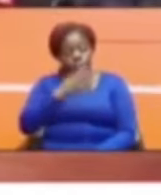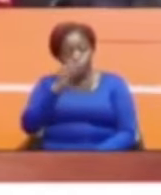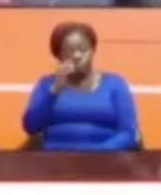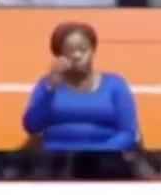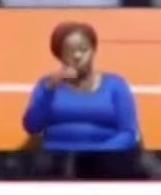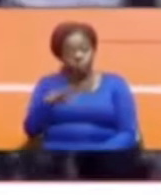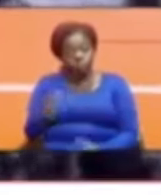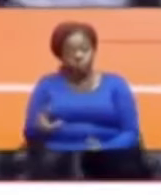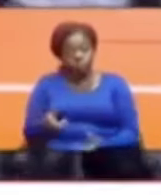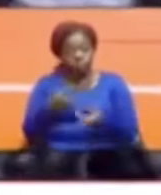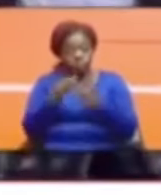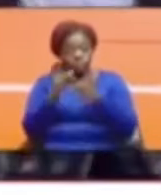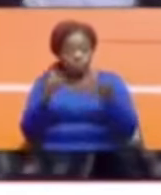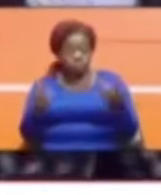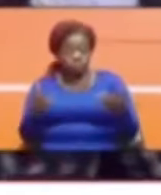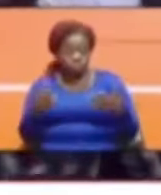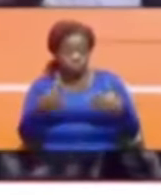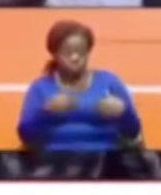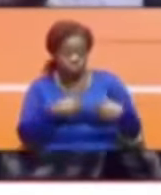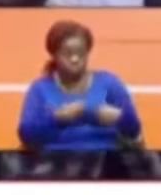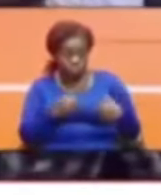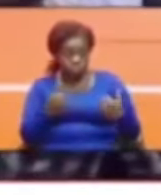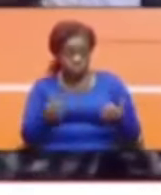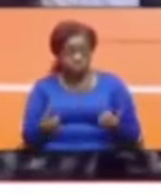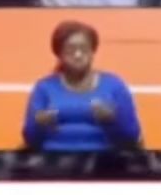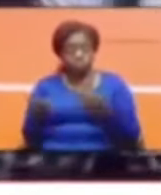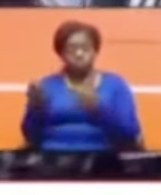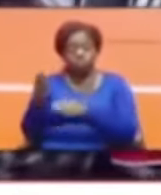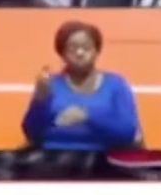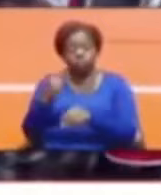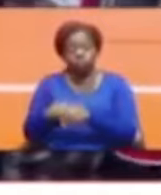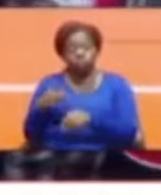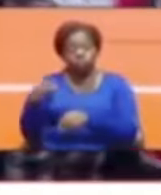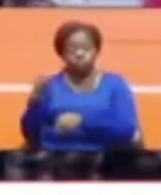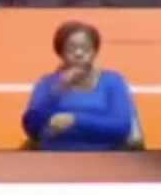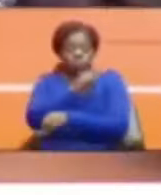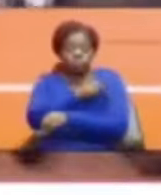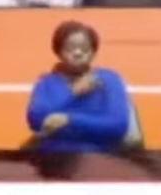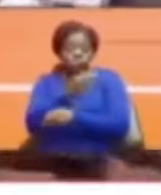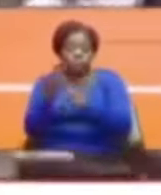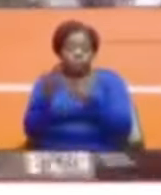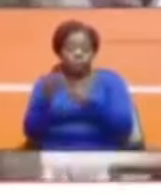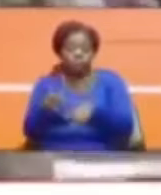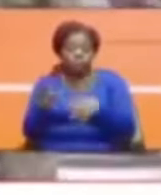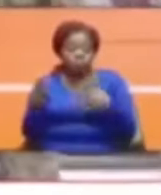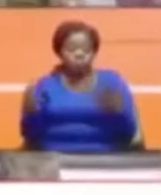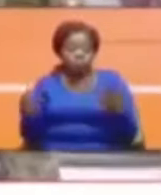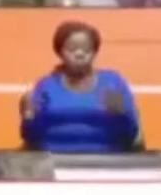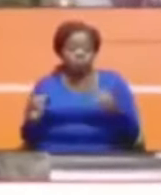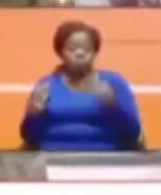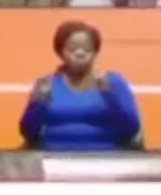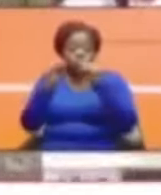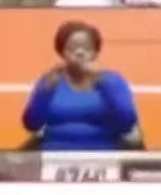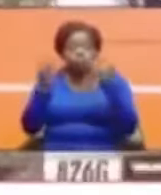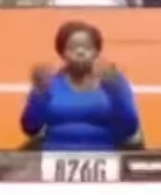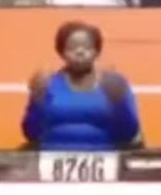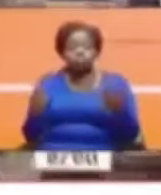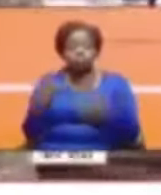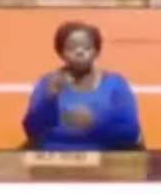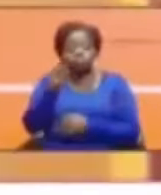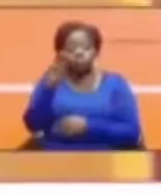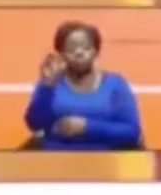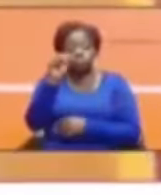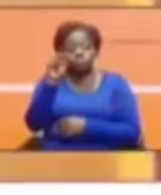okuba muganzi we Peloni atulinda amasasi agamusinga mutwala mu ddwaliro ng'ettemulino ibadde mu nkambi y'amagye Makindye mu Lusaka